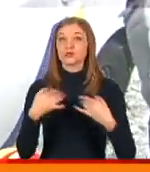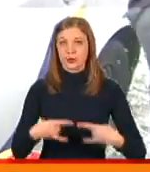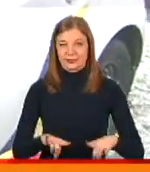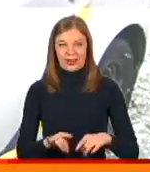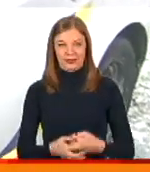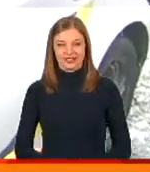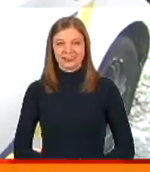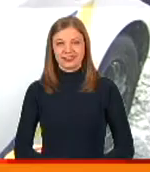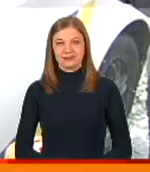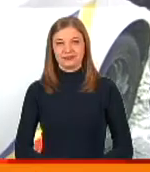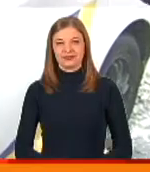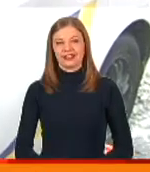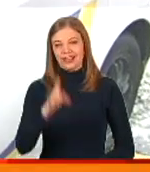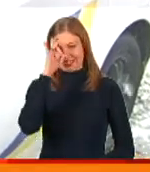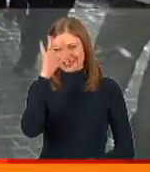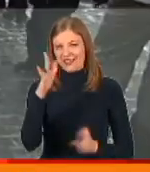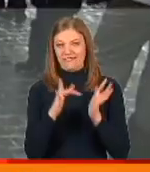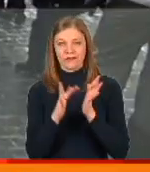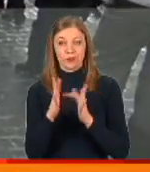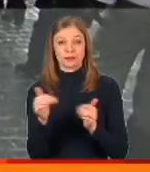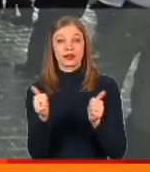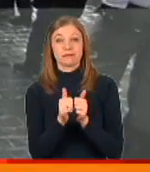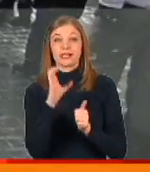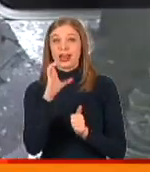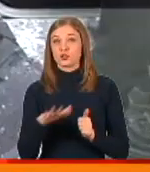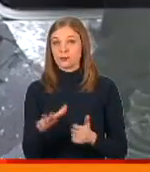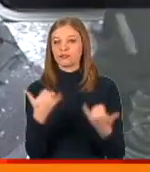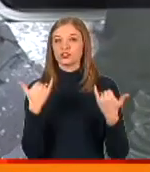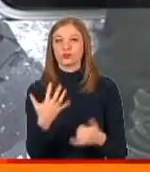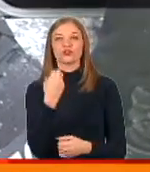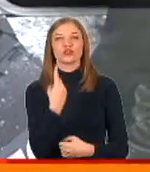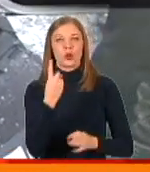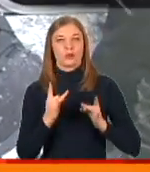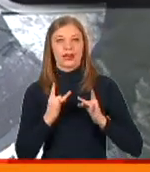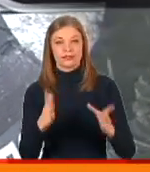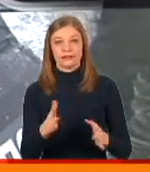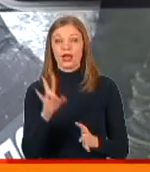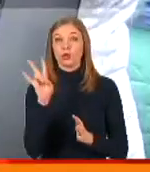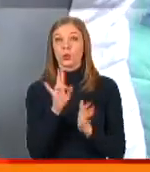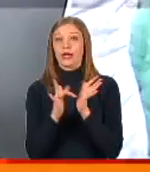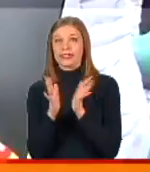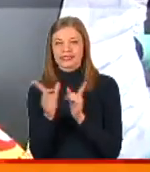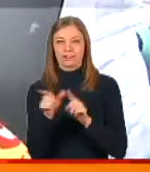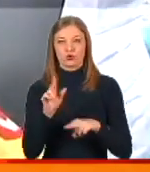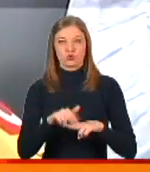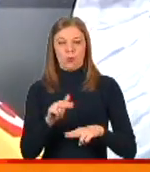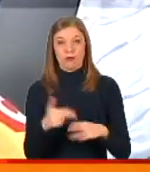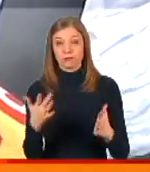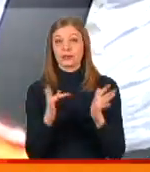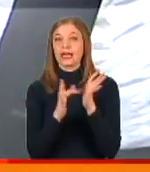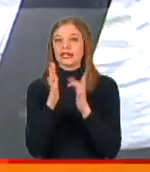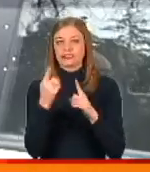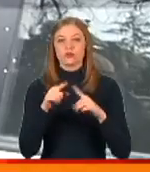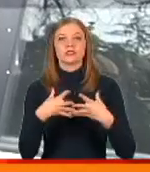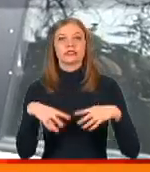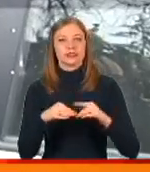Христос народився! Славімо Його! Біля Софії сьогодні ще одне свято – Різдво з копами. Ну, Різдво – це